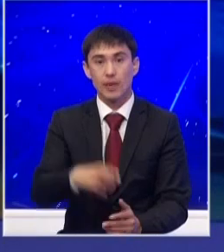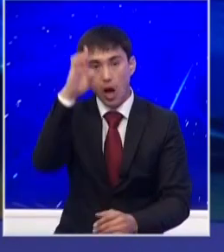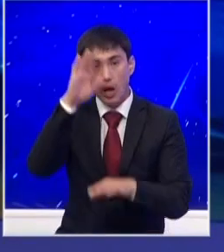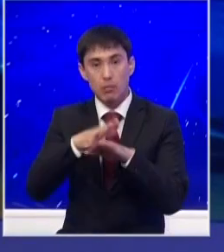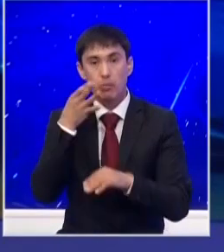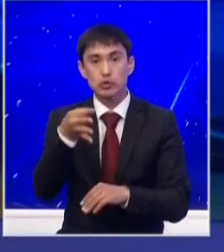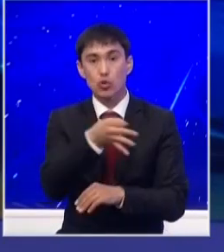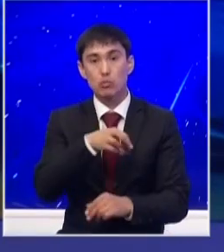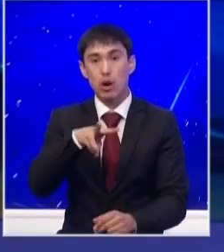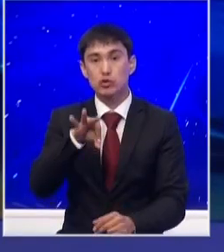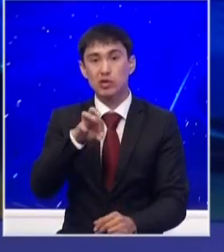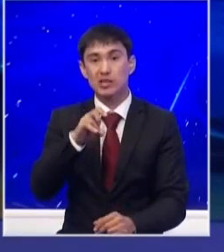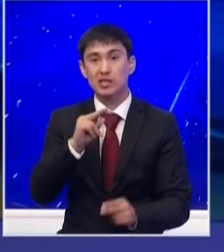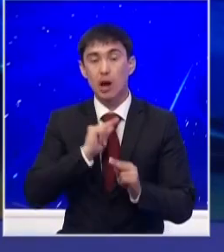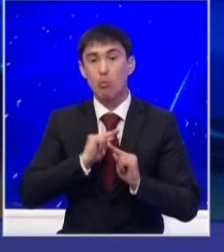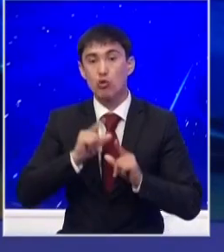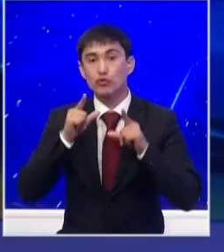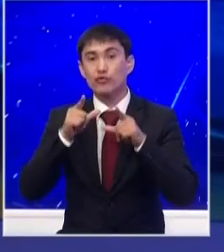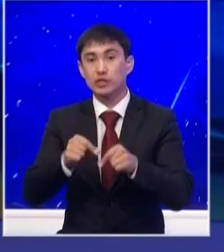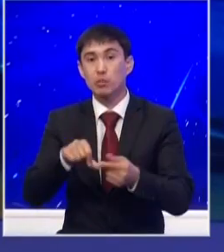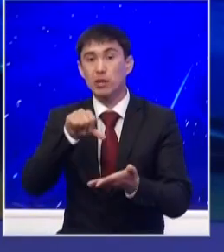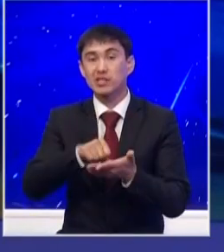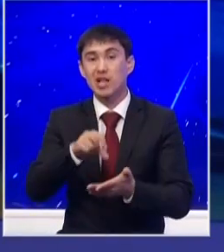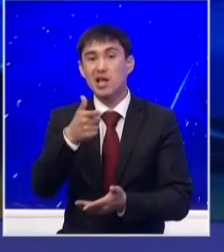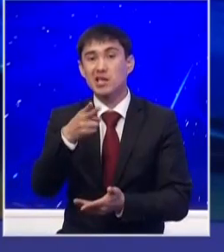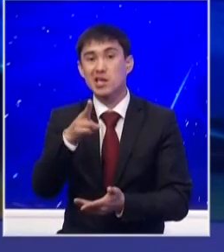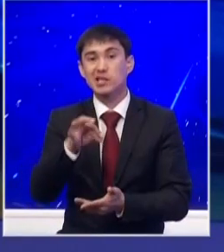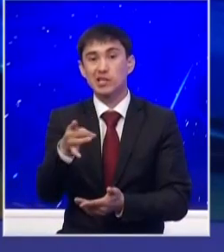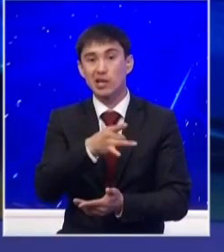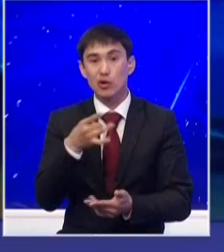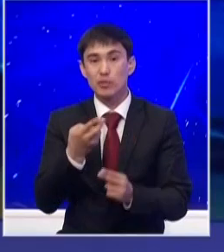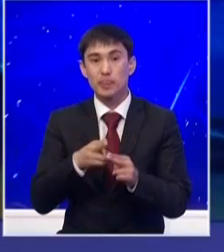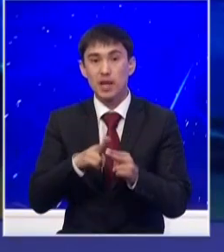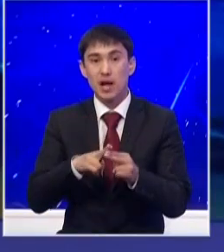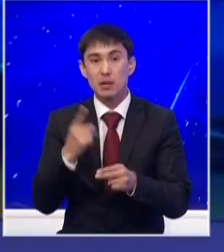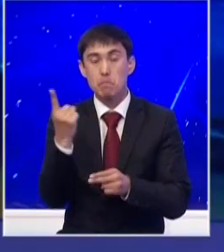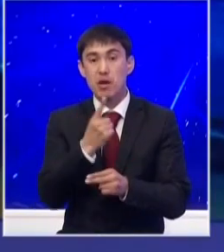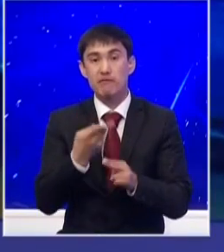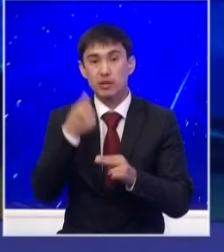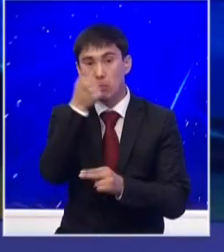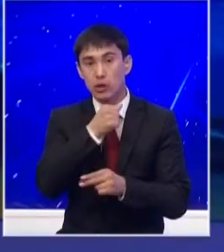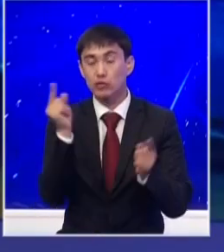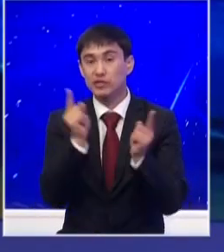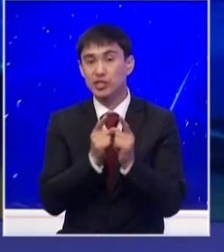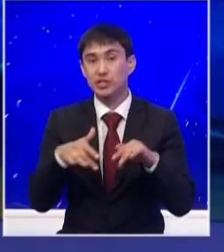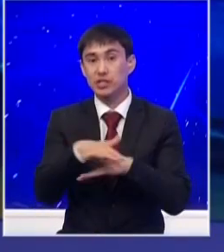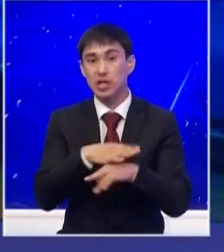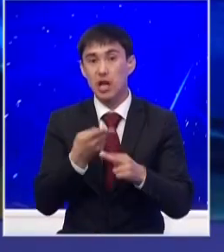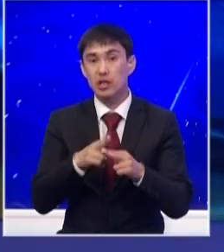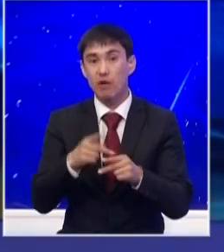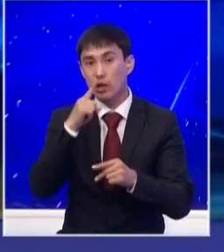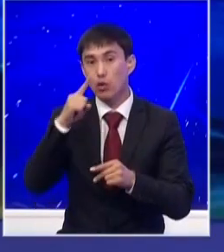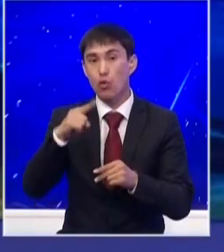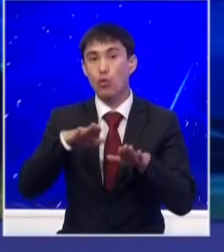Аким Алматинской области Марат султангазиев с рабочим визитом посетил кийгенский район это первая в этом году встреча с населением